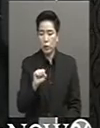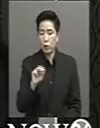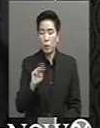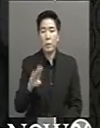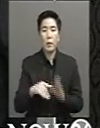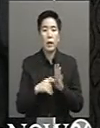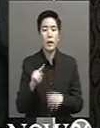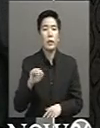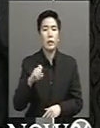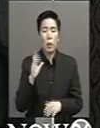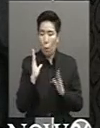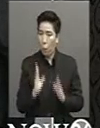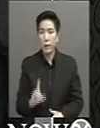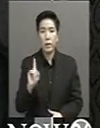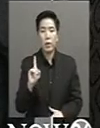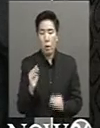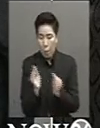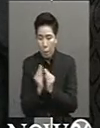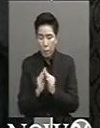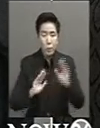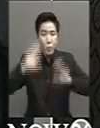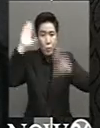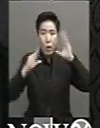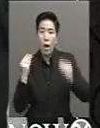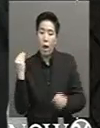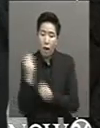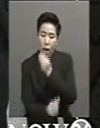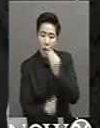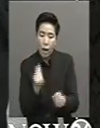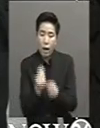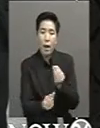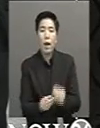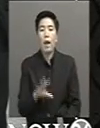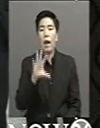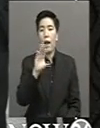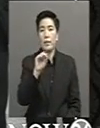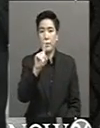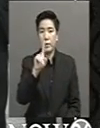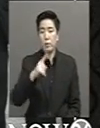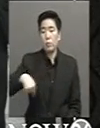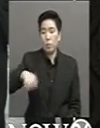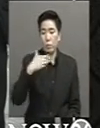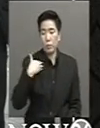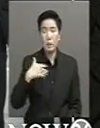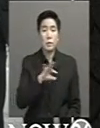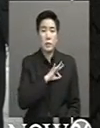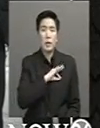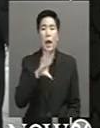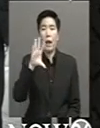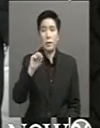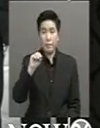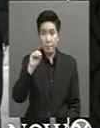งสมัครเพียงคนเดียวและได้รับคะแนนโหวตจากสโมสรสมาชิก51รายจากทั้งหมด58ราย